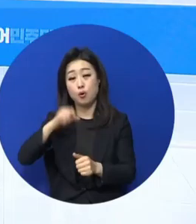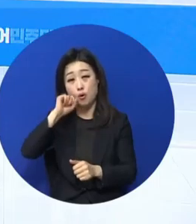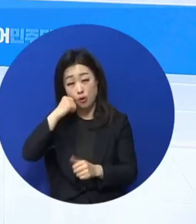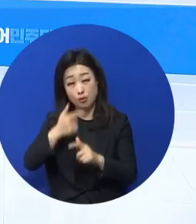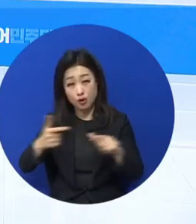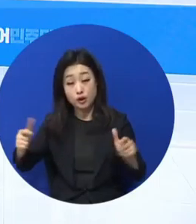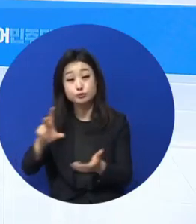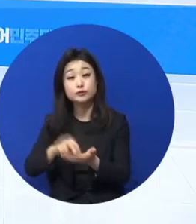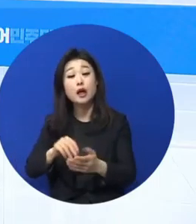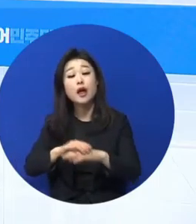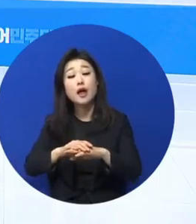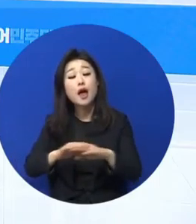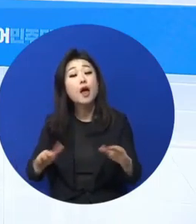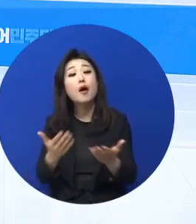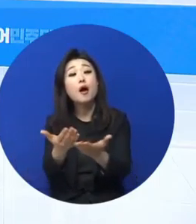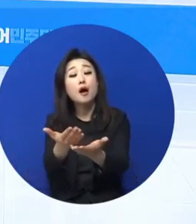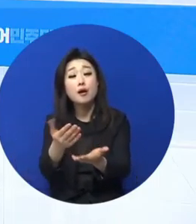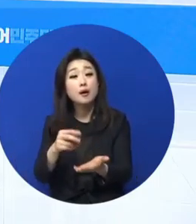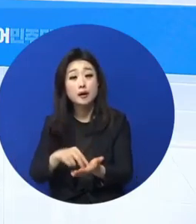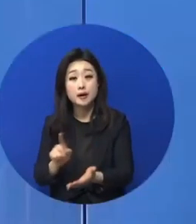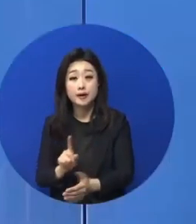듣고 싶습니다라는 질문입니다.